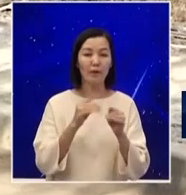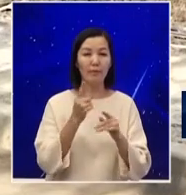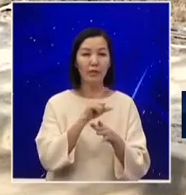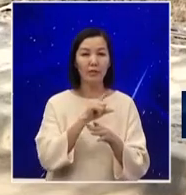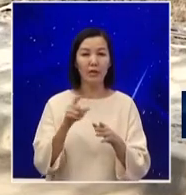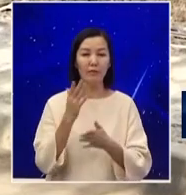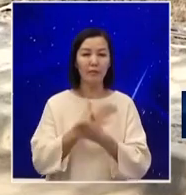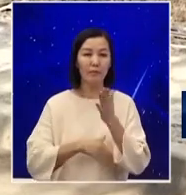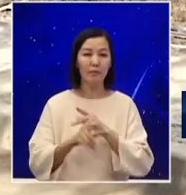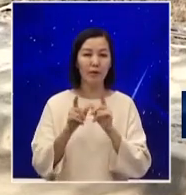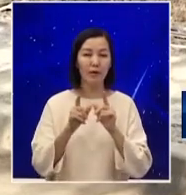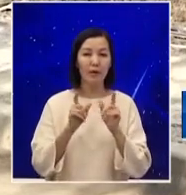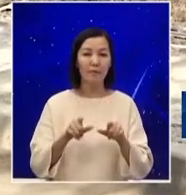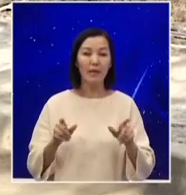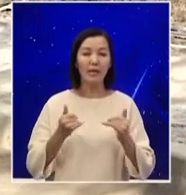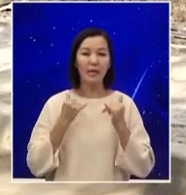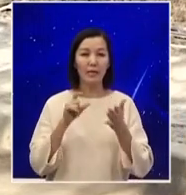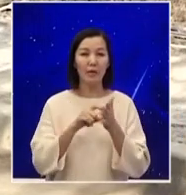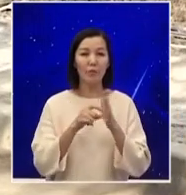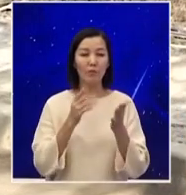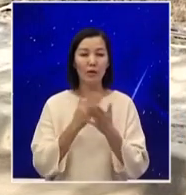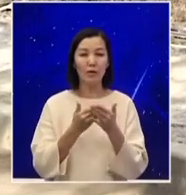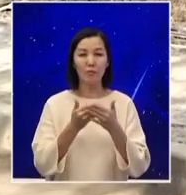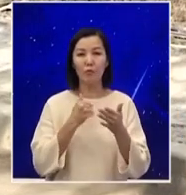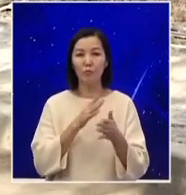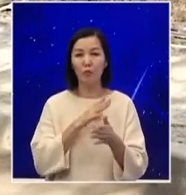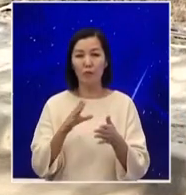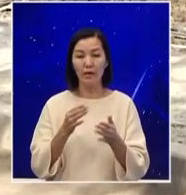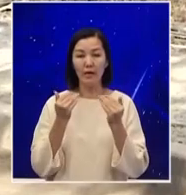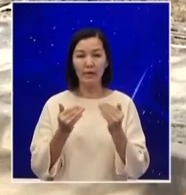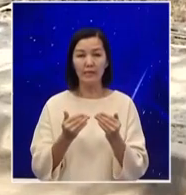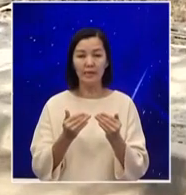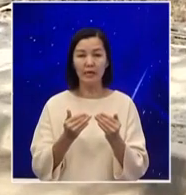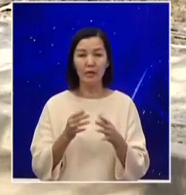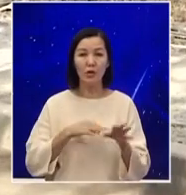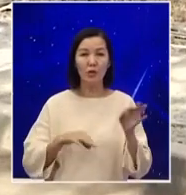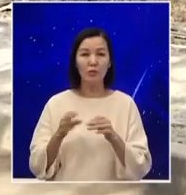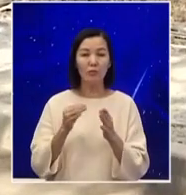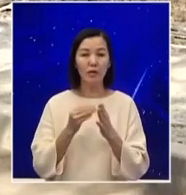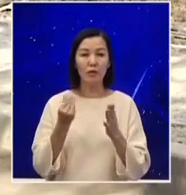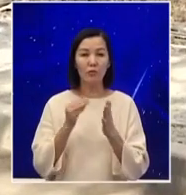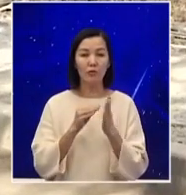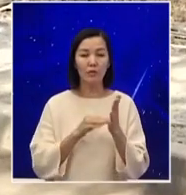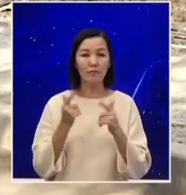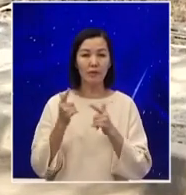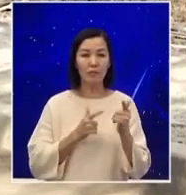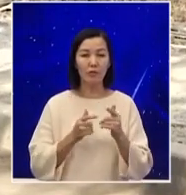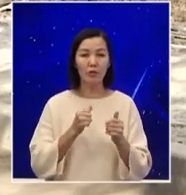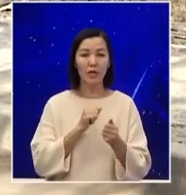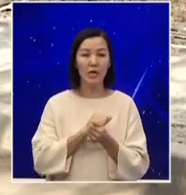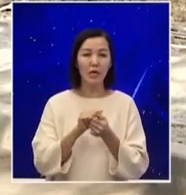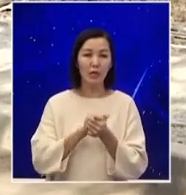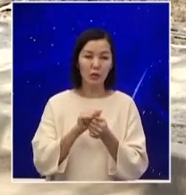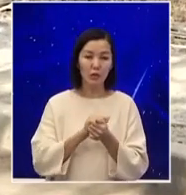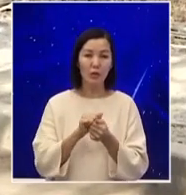қабатта мүмкіндігі шектеулі балаларға арналған бөлмелер бар. Бұрын соңды ондай болмаған. Сонымен қатар жобалық сметалық құжаттама бойынша кір жуатын,